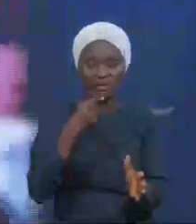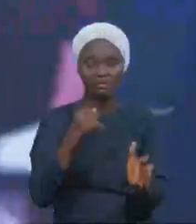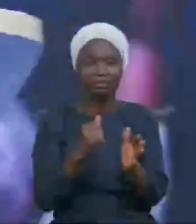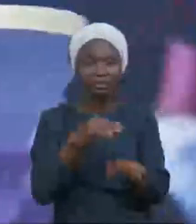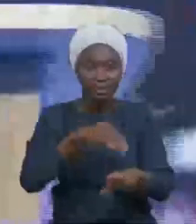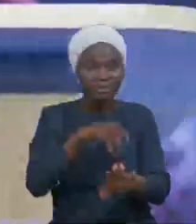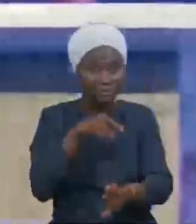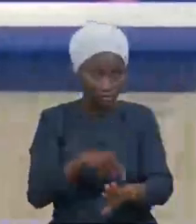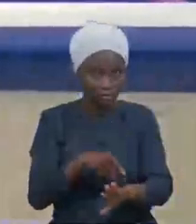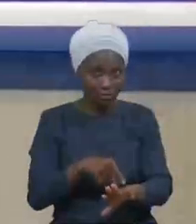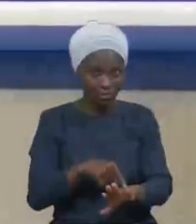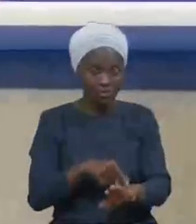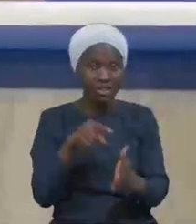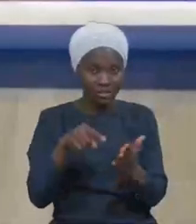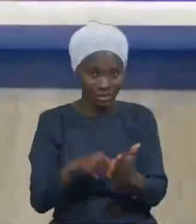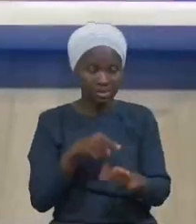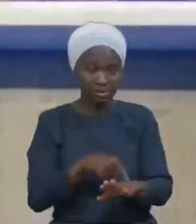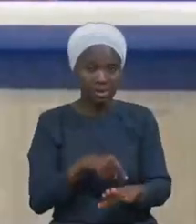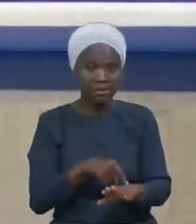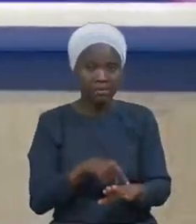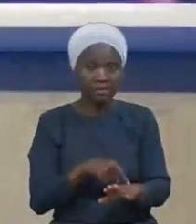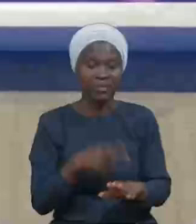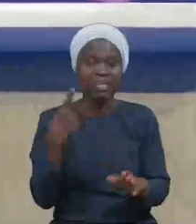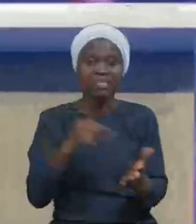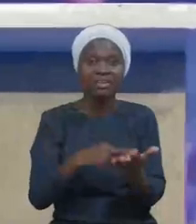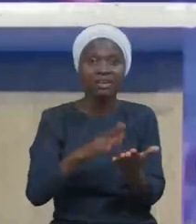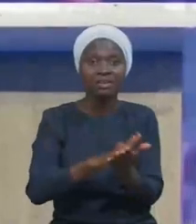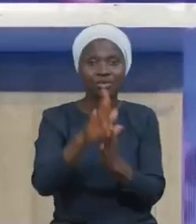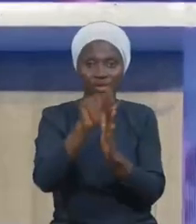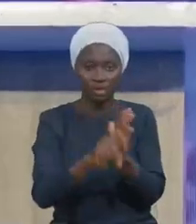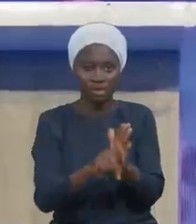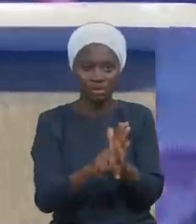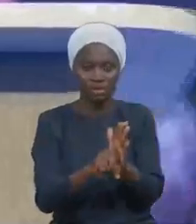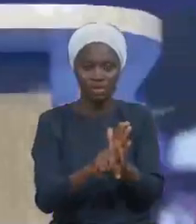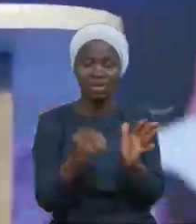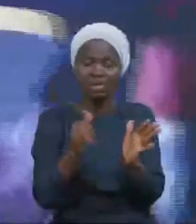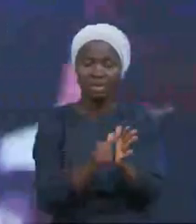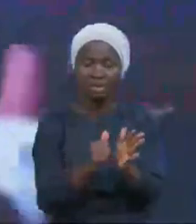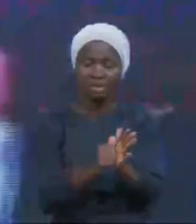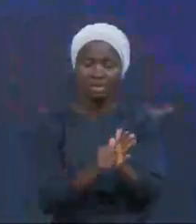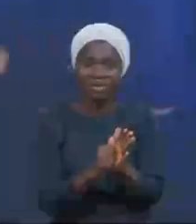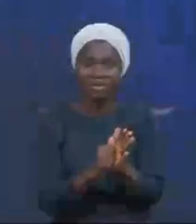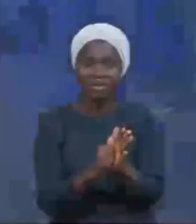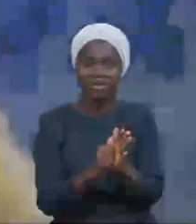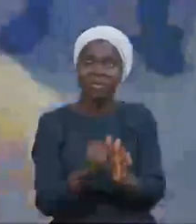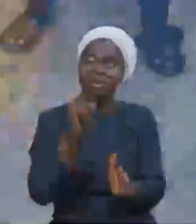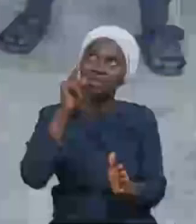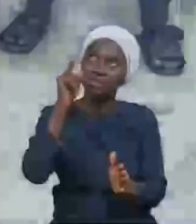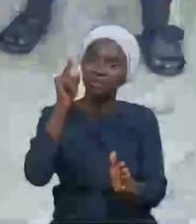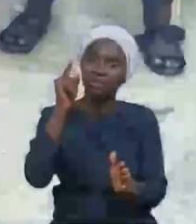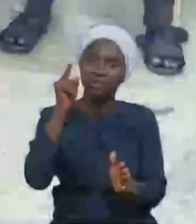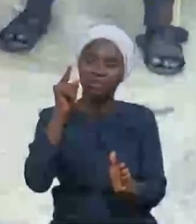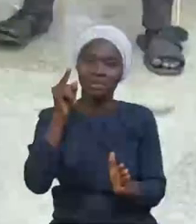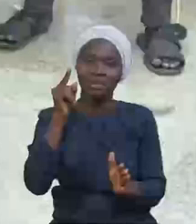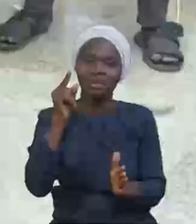présent, de manière à être juste, tout en justifiant celui qui a